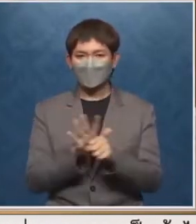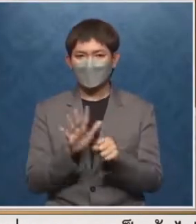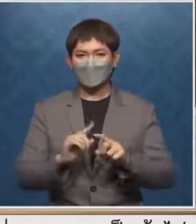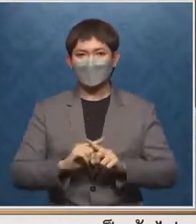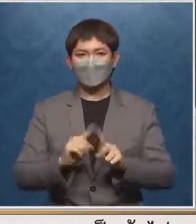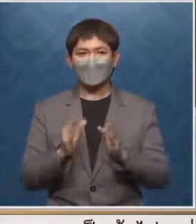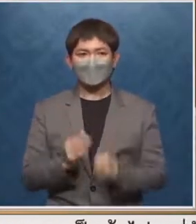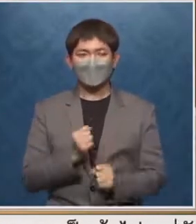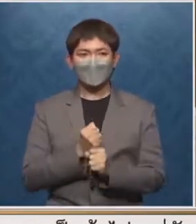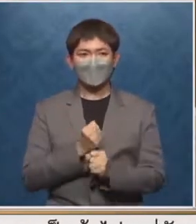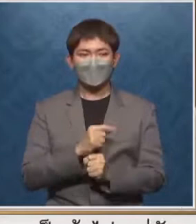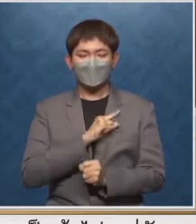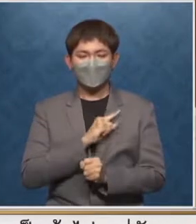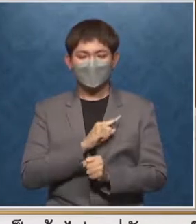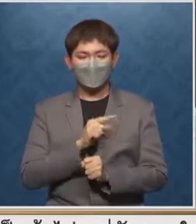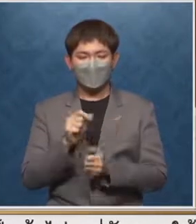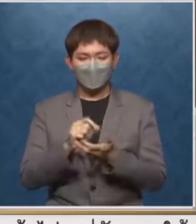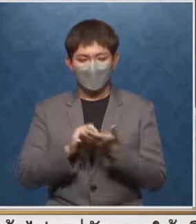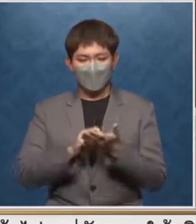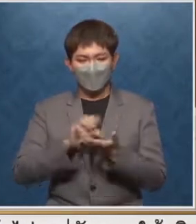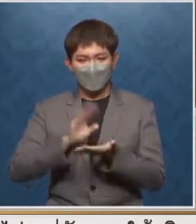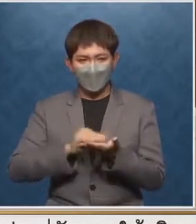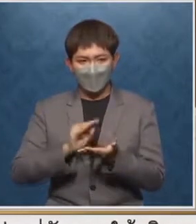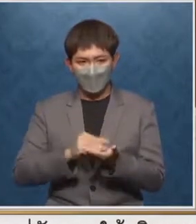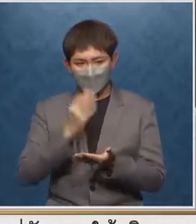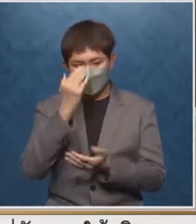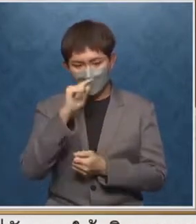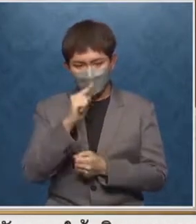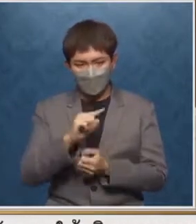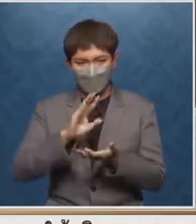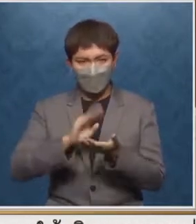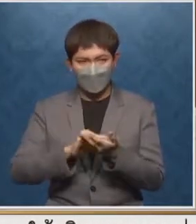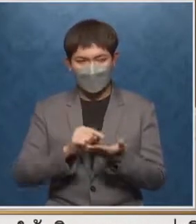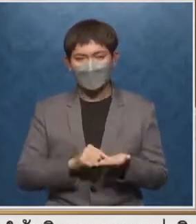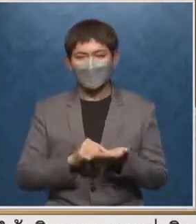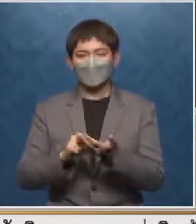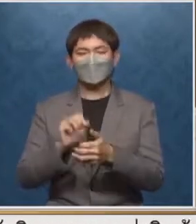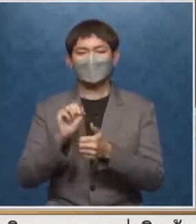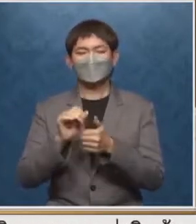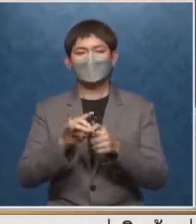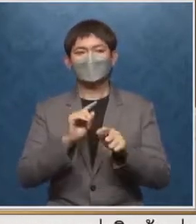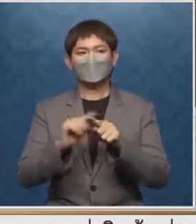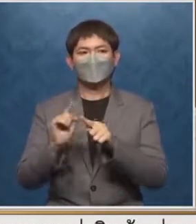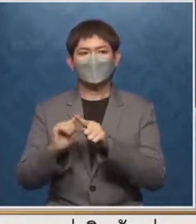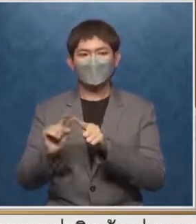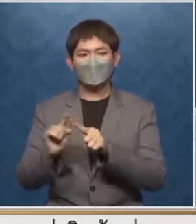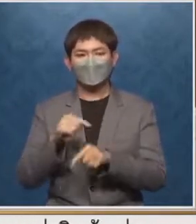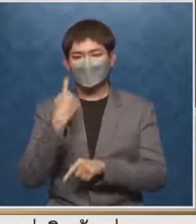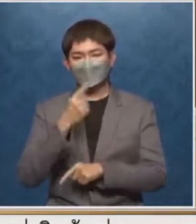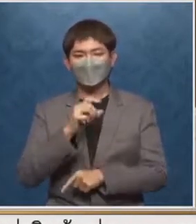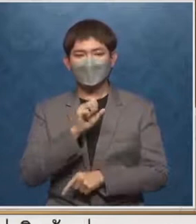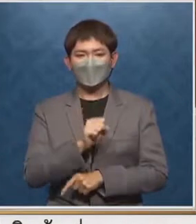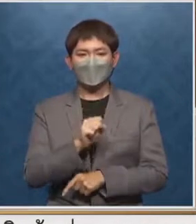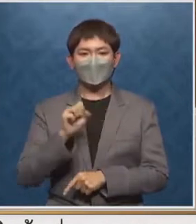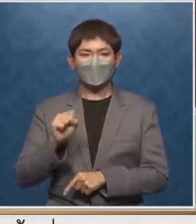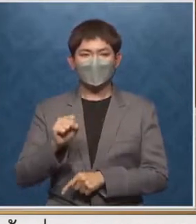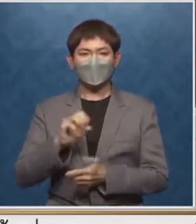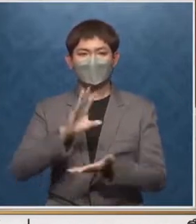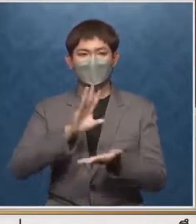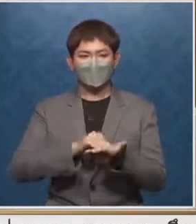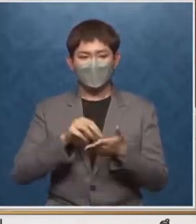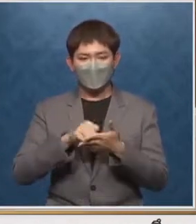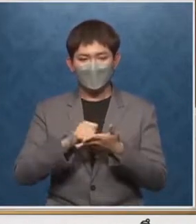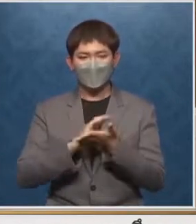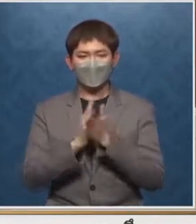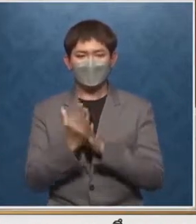ที่ได้จดเพื่อจะนำข้อเสนอแนะข้อแนะนำของท่านสมาชิกนะครับไปปรับปรุง